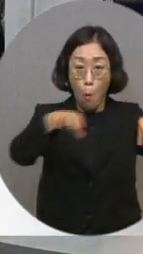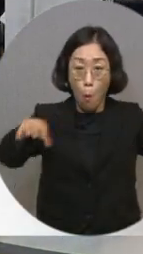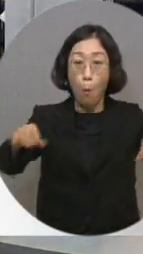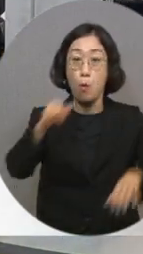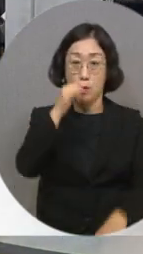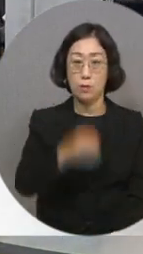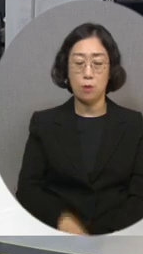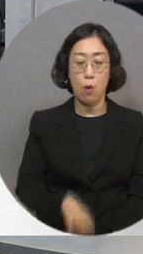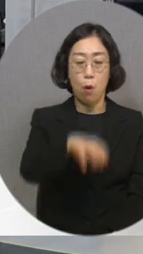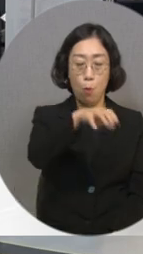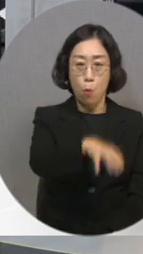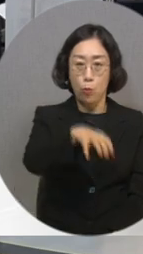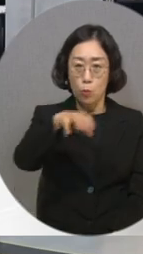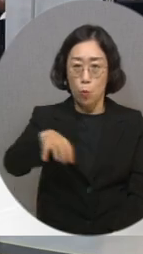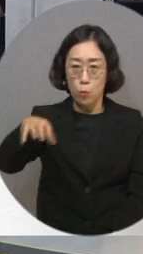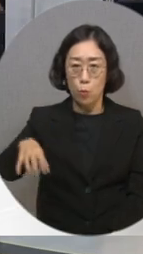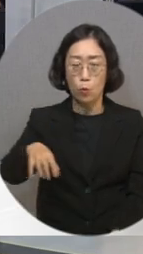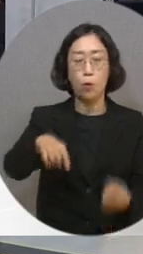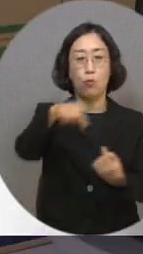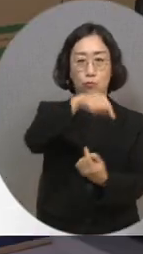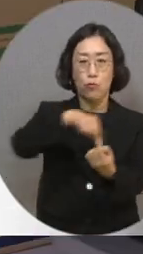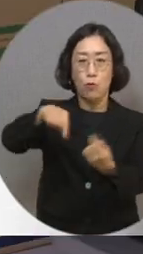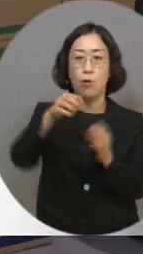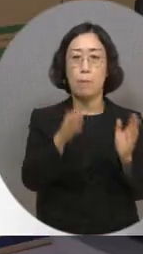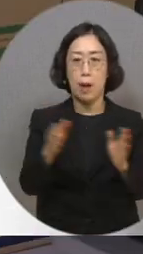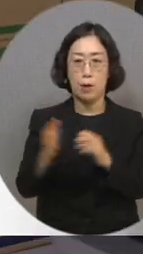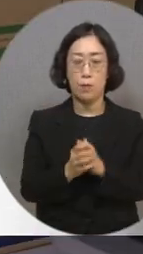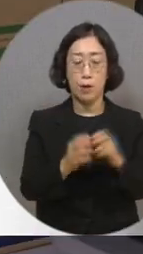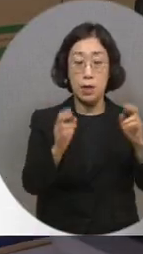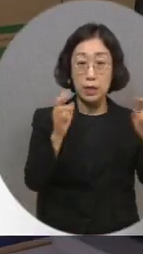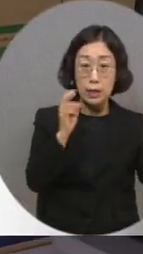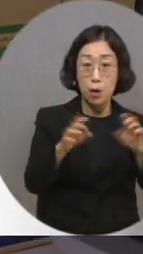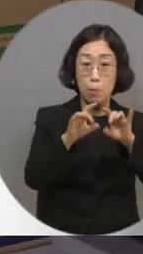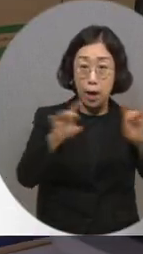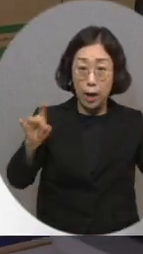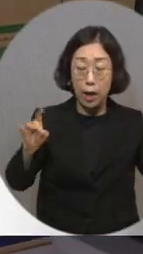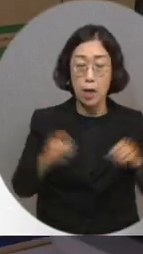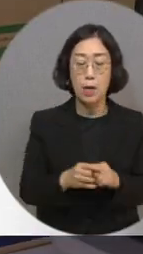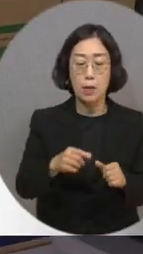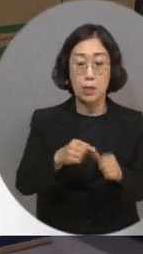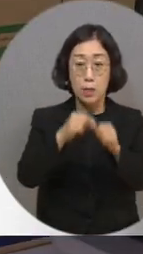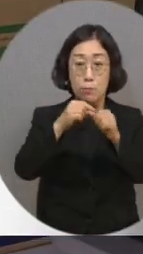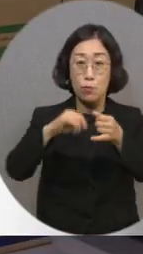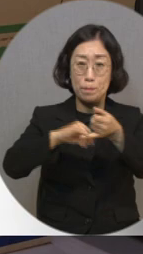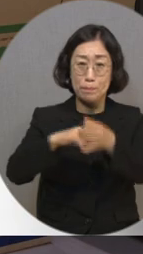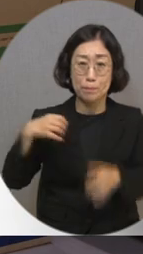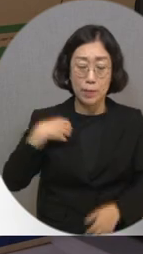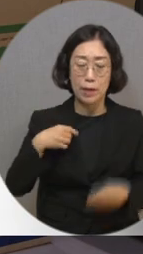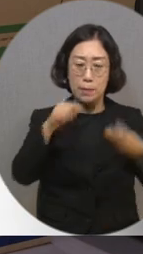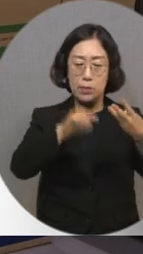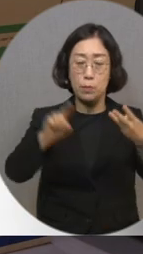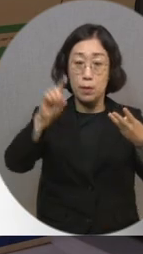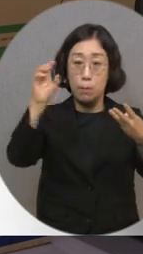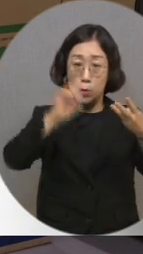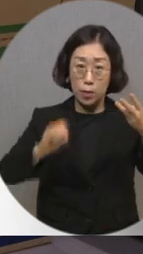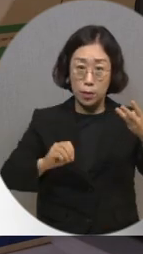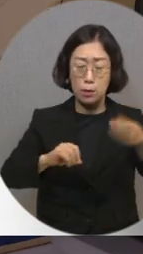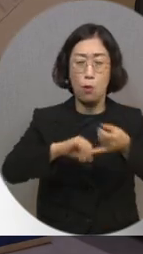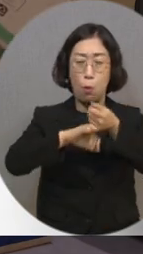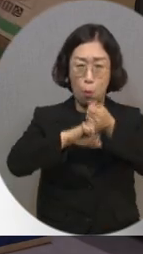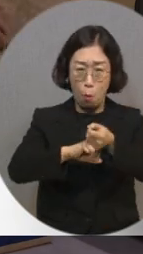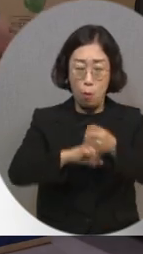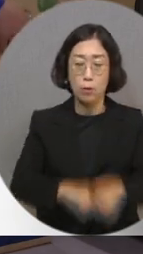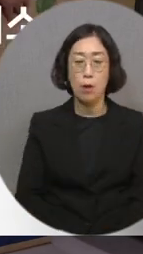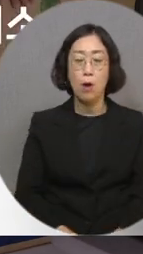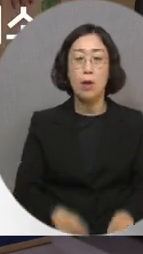다양한 부스들이 운영됐습니다. 기업의 장애인 의무 고용률인 3.1% 준수는 장애인